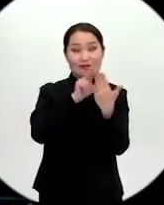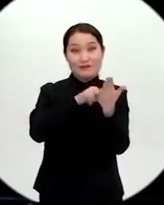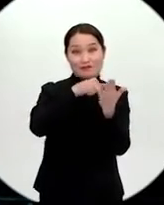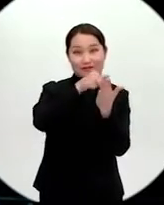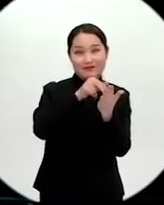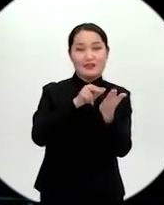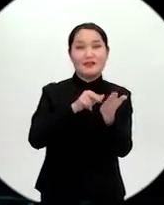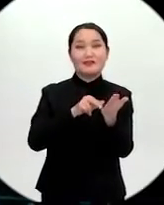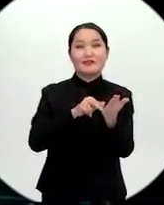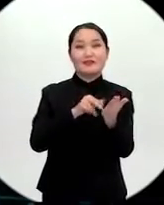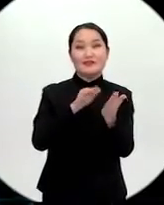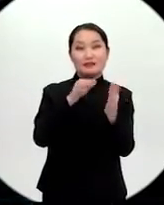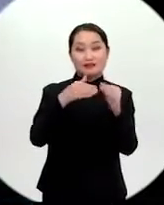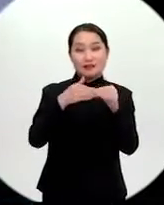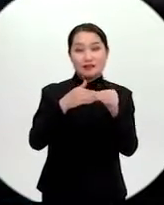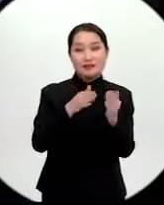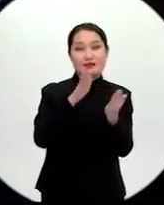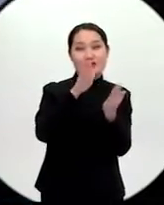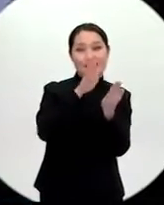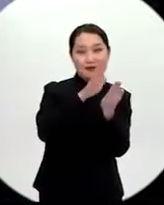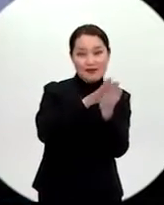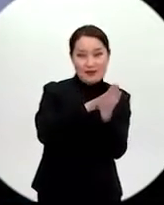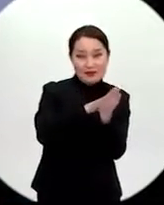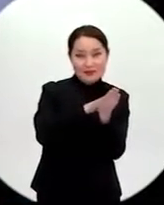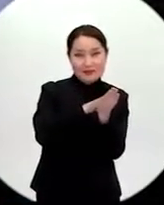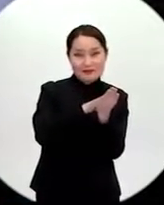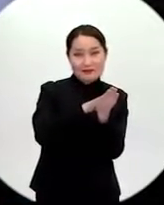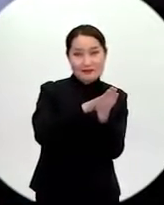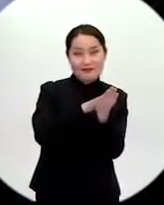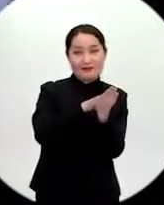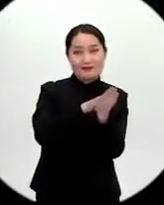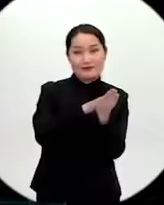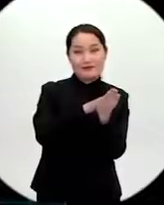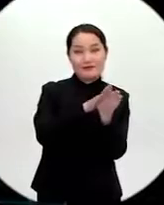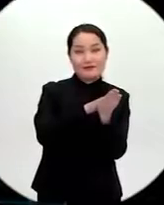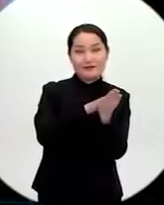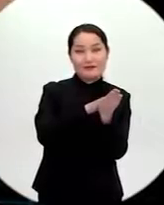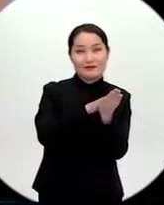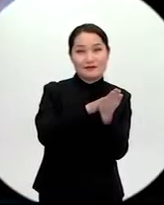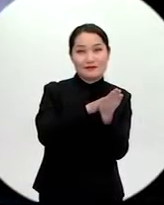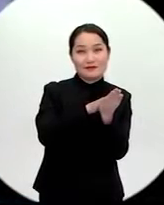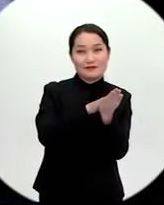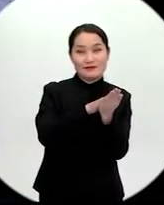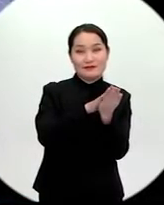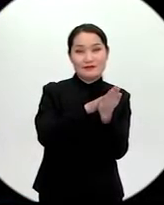릴베긴 나죽은 자 다란 히비에